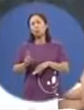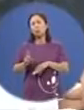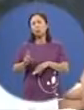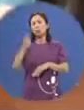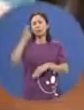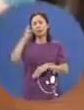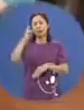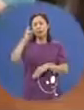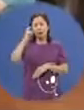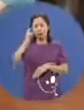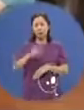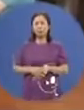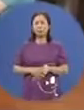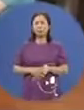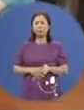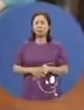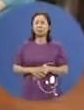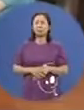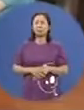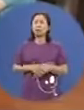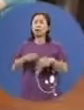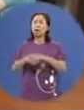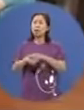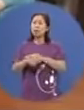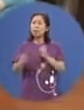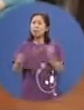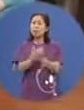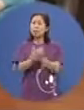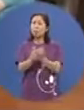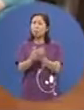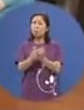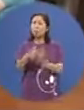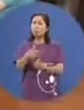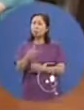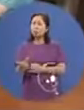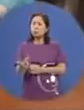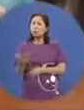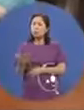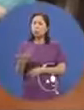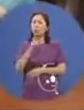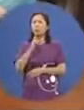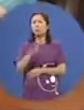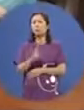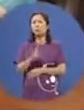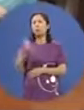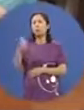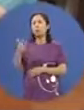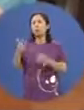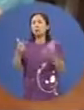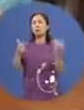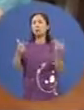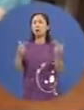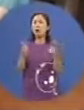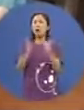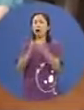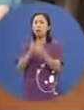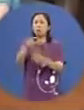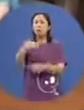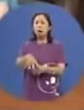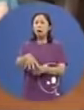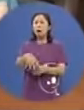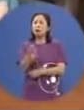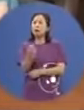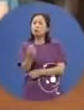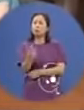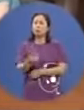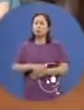ですが、その原因をこう探らなきゃ、 はい、 そうするとね、はい、出会いの場が少ない、 なるほど、 ということがあるんですね、 は